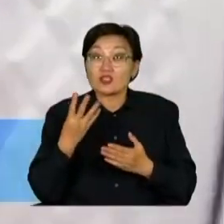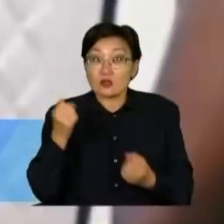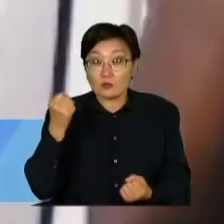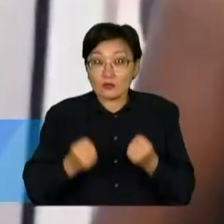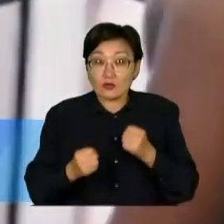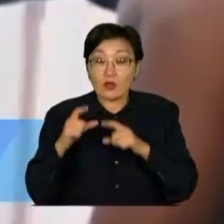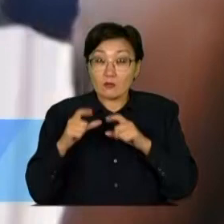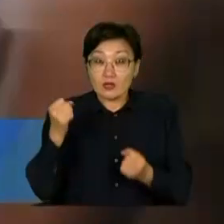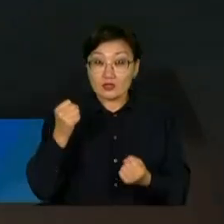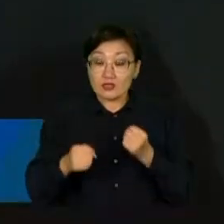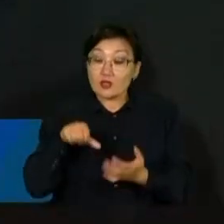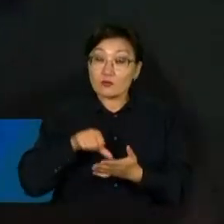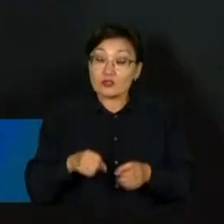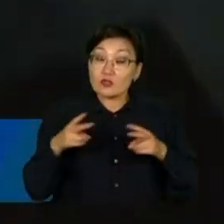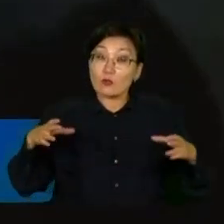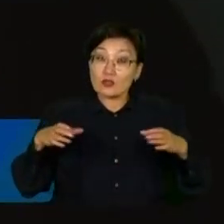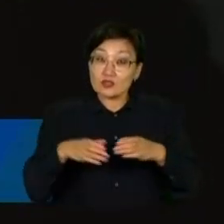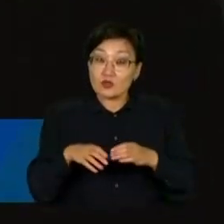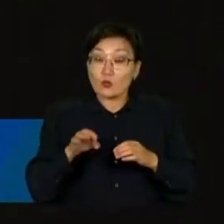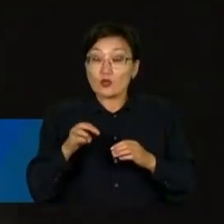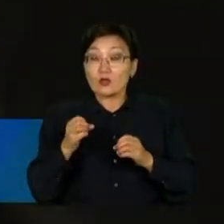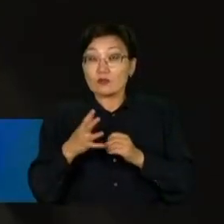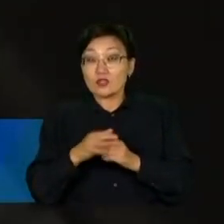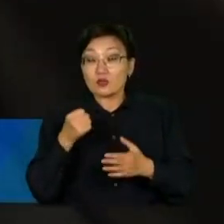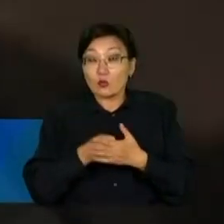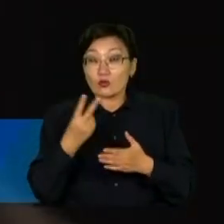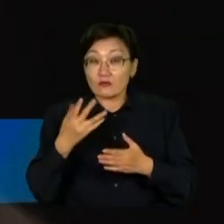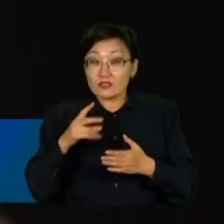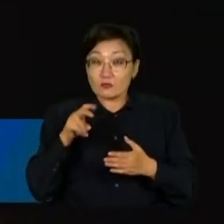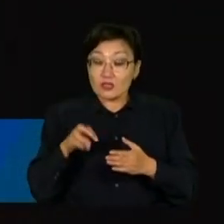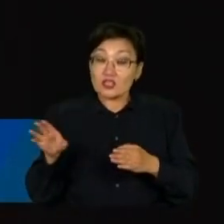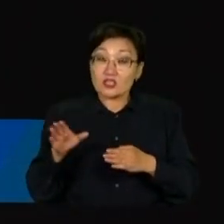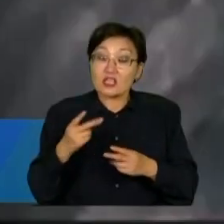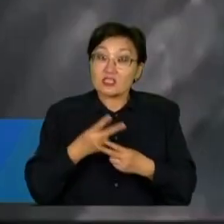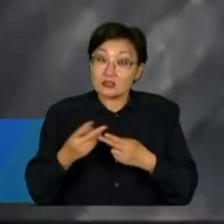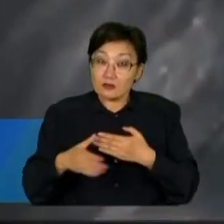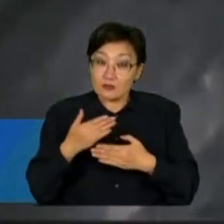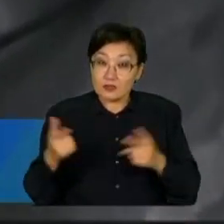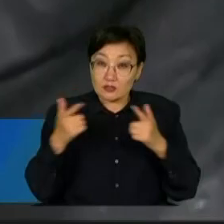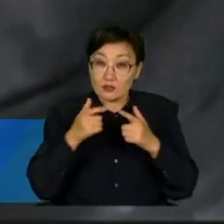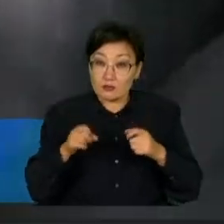большой груз. Участникам ОПГ грозит от 15 до 25 лет тюрьмы, сообщили в МВД.